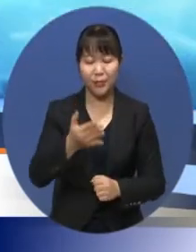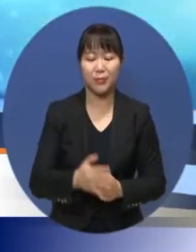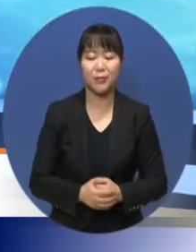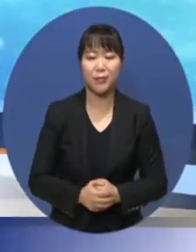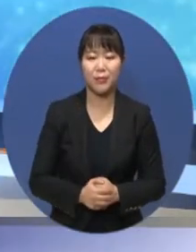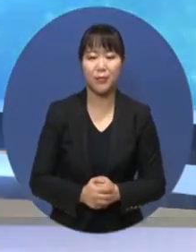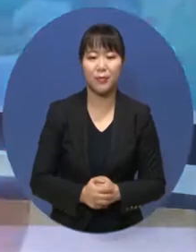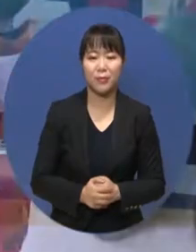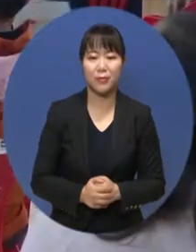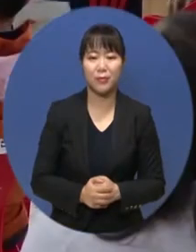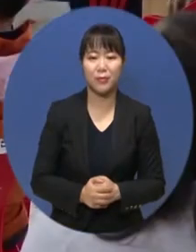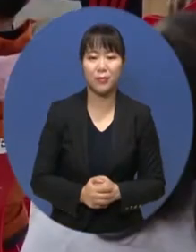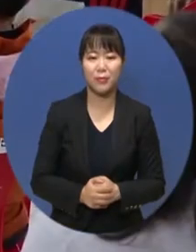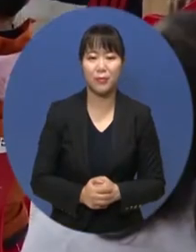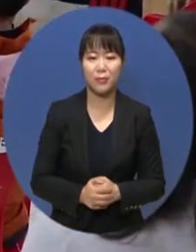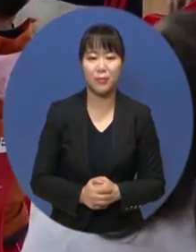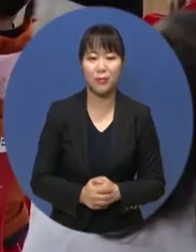만나봤습니다.